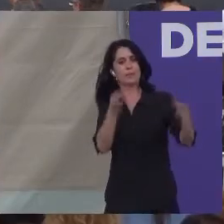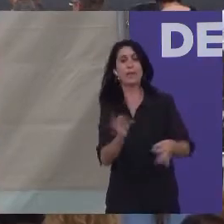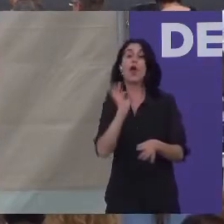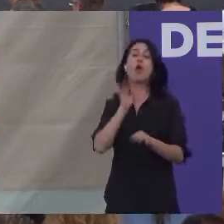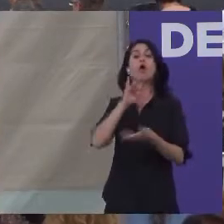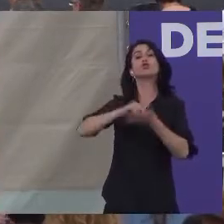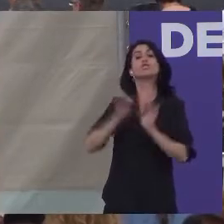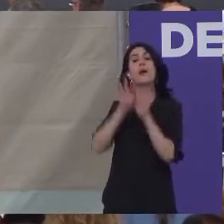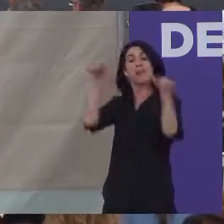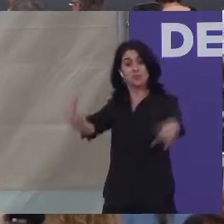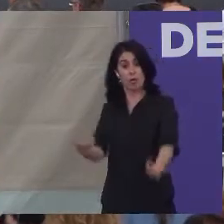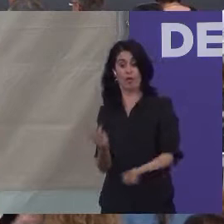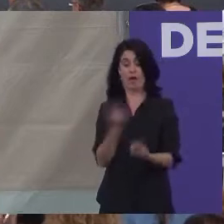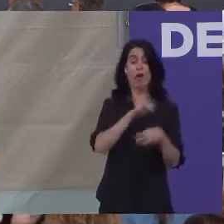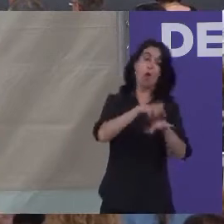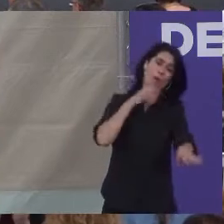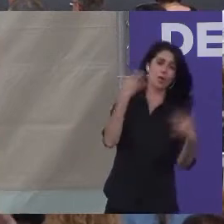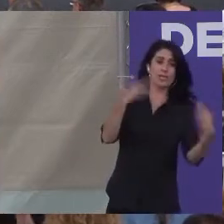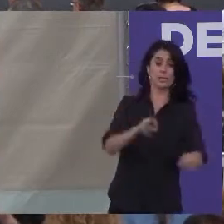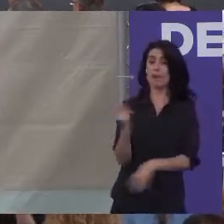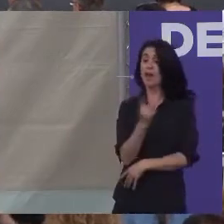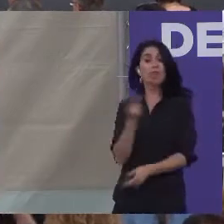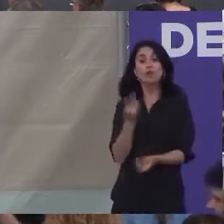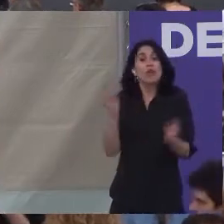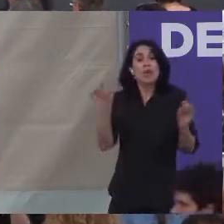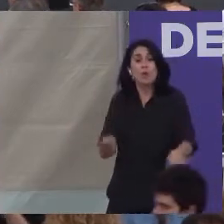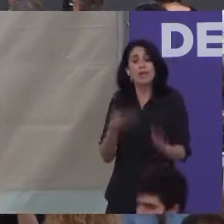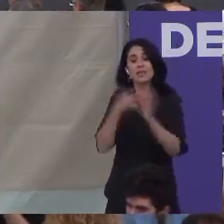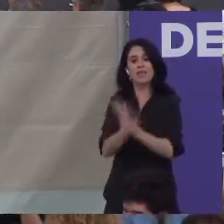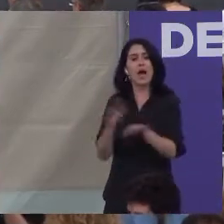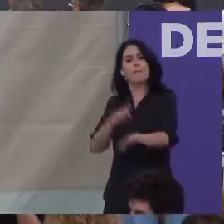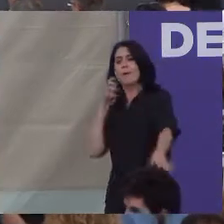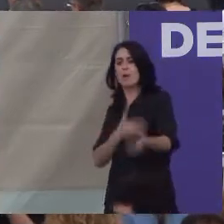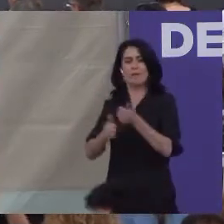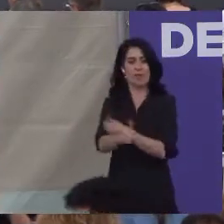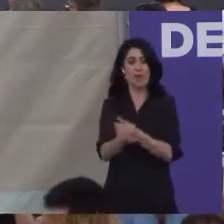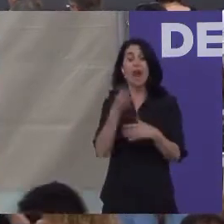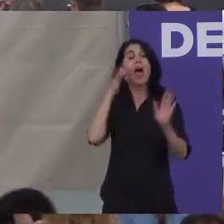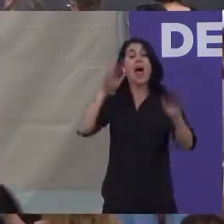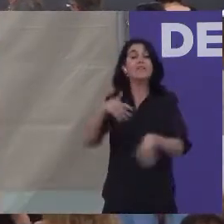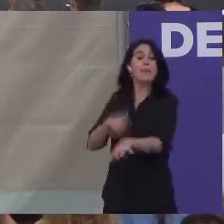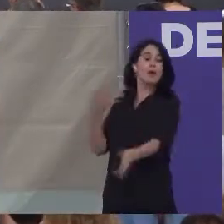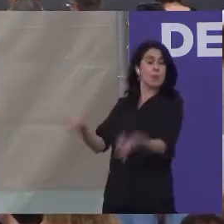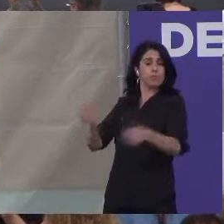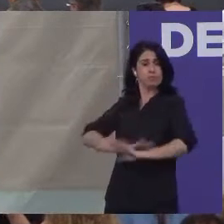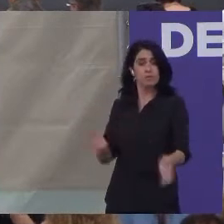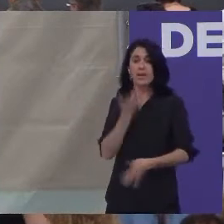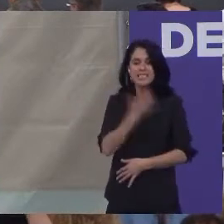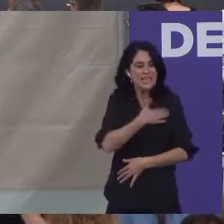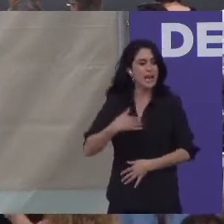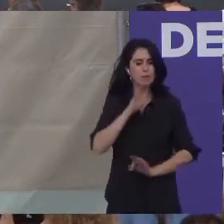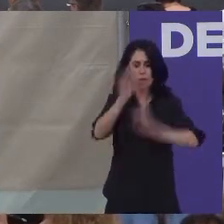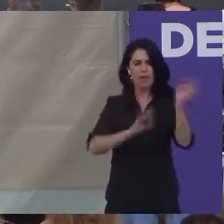d'esborda, el qual és un sistema de vot preferencial però fortament corregit per tal de generar un efecte majoritari. Si volem una organització